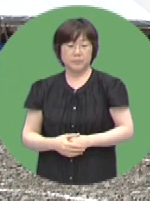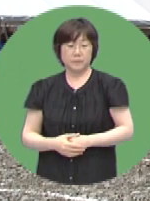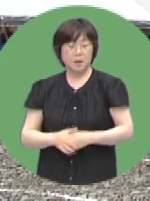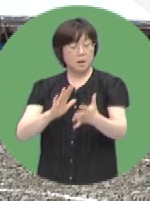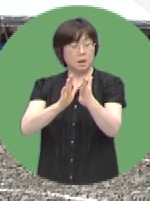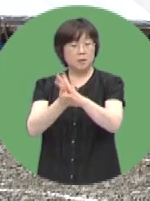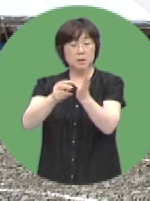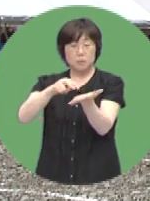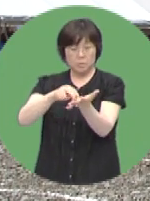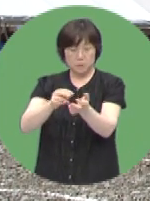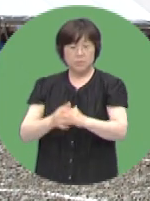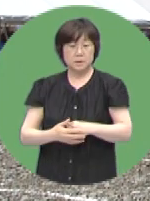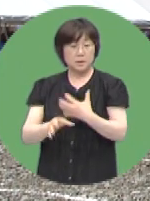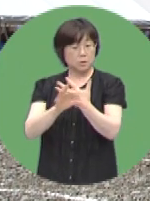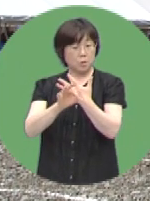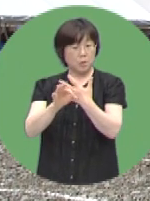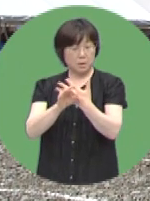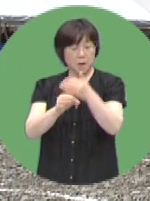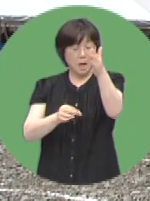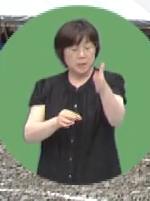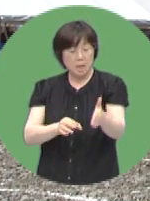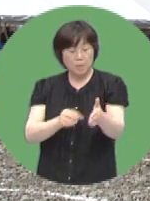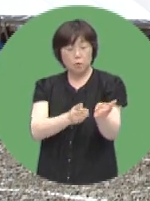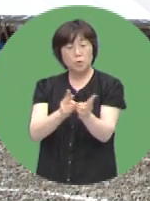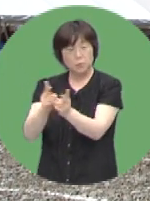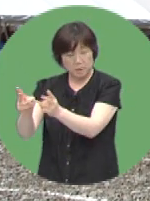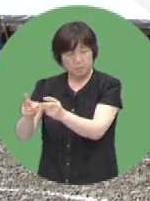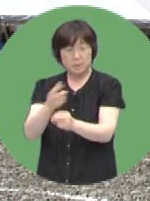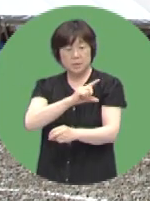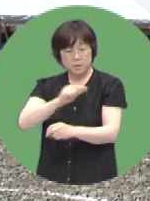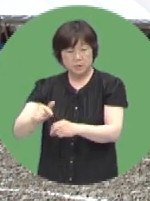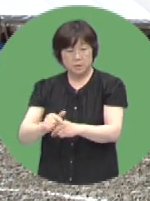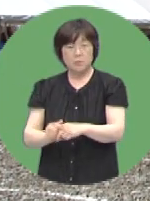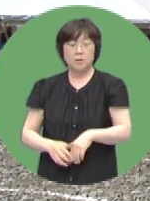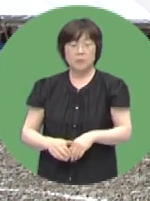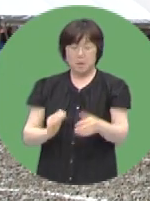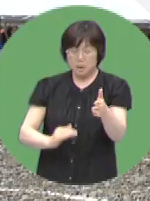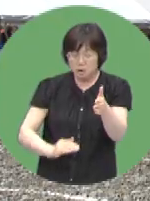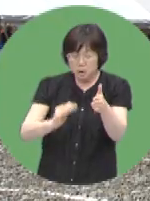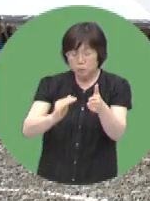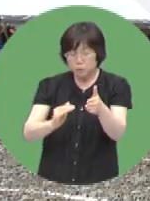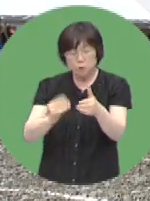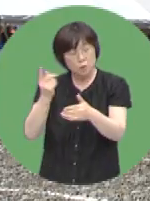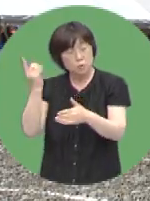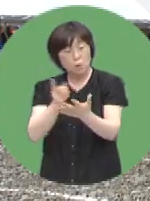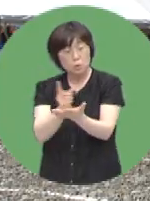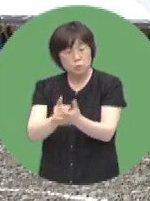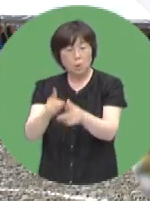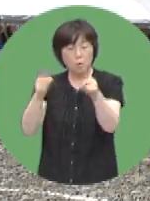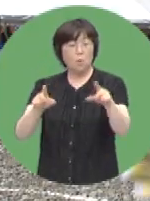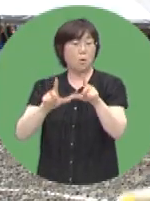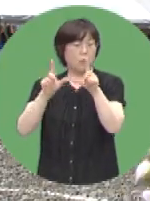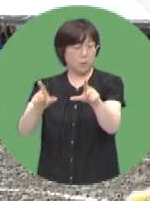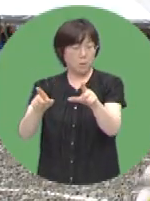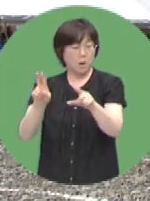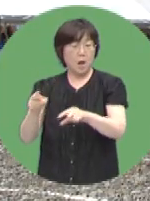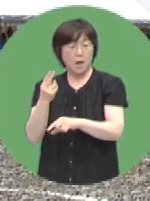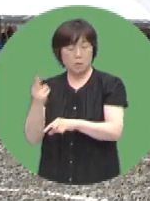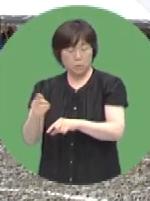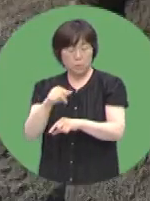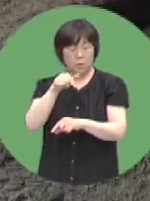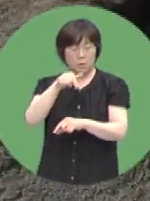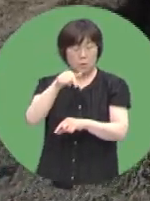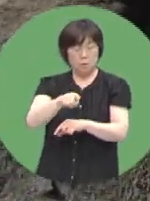県としては例えば堤防の整備など、また浸水予測図の公表と、ハードソフト両面